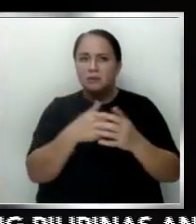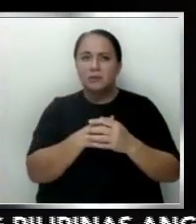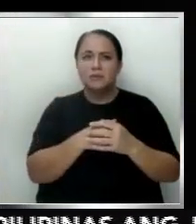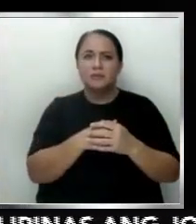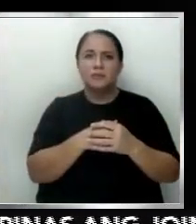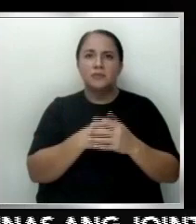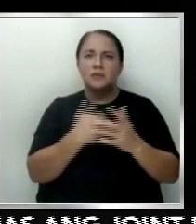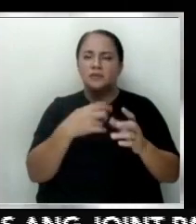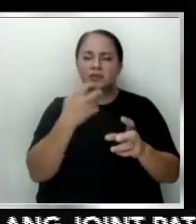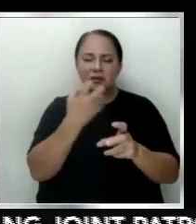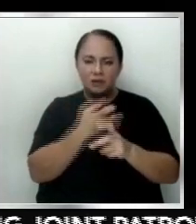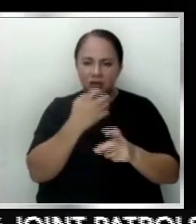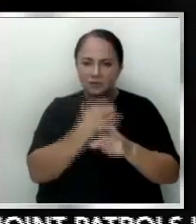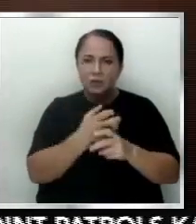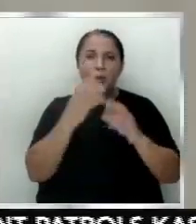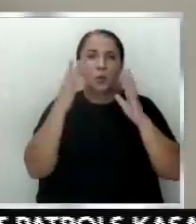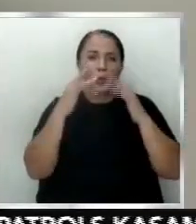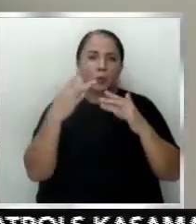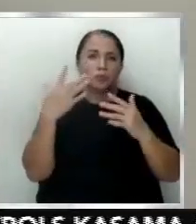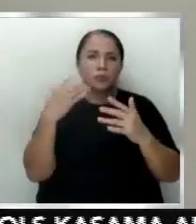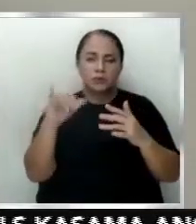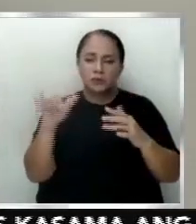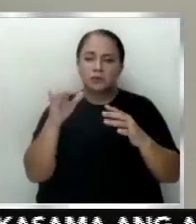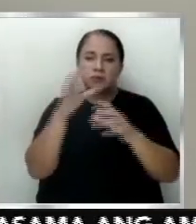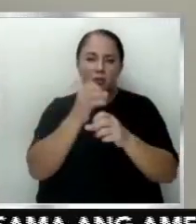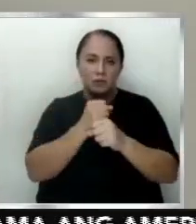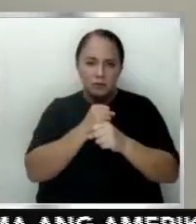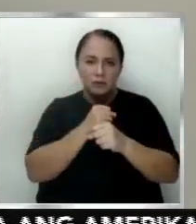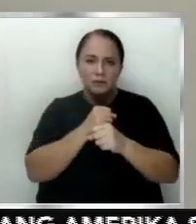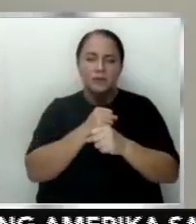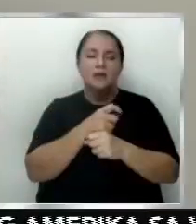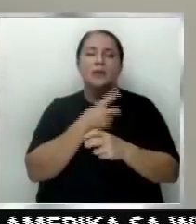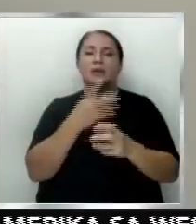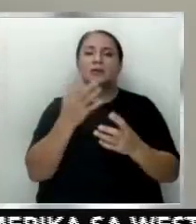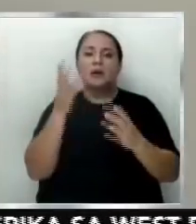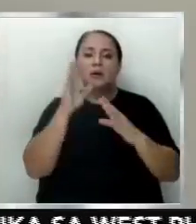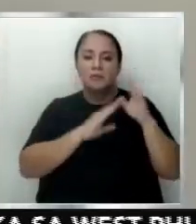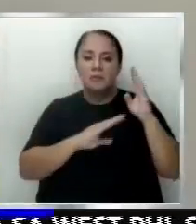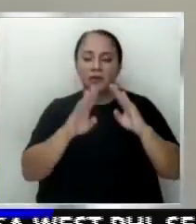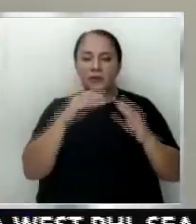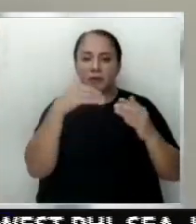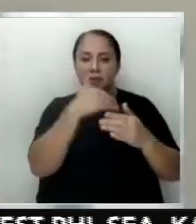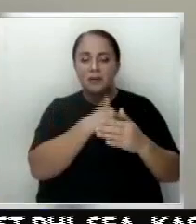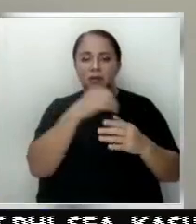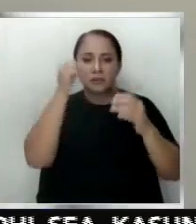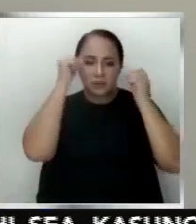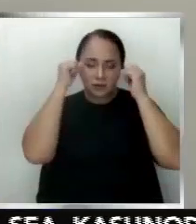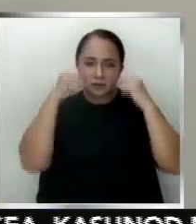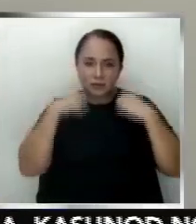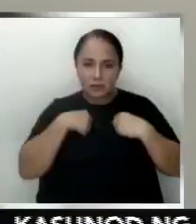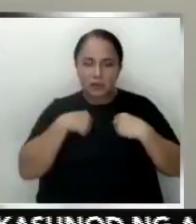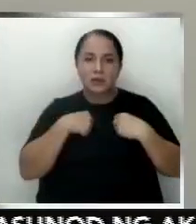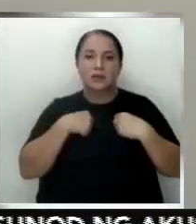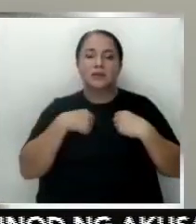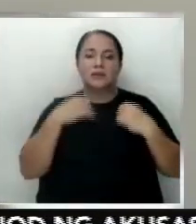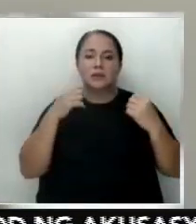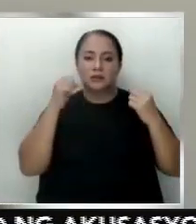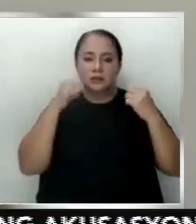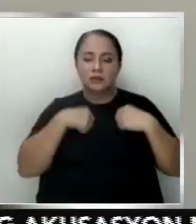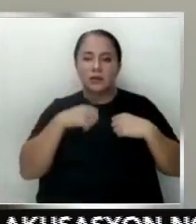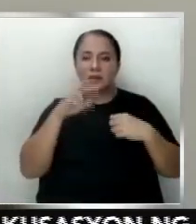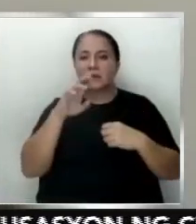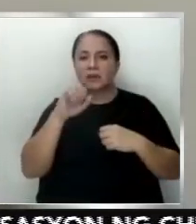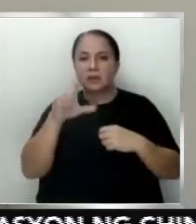mahirap talaga, sana makuha na rin nila. Ang problema dahil mula sa bangko sa Saudi at nasa Saudi Riyal ang tsyeke, hindi